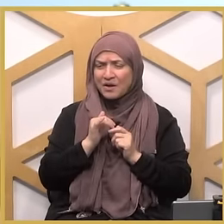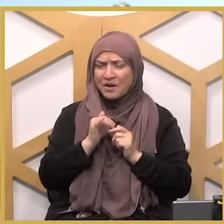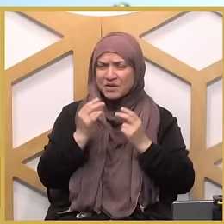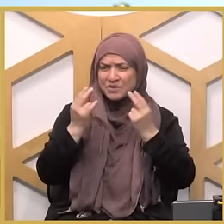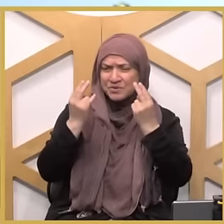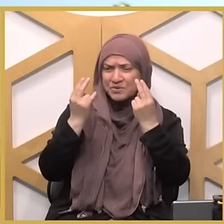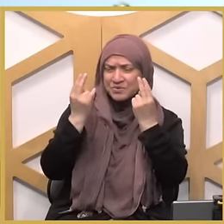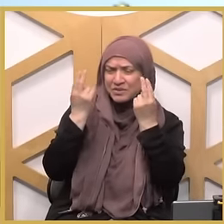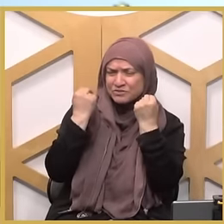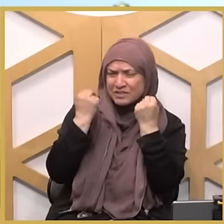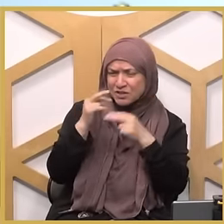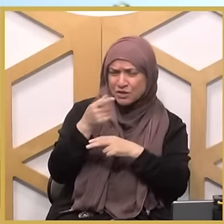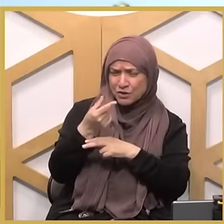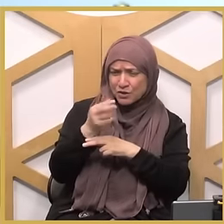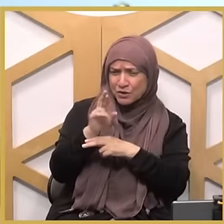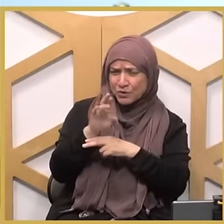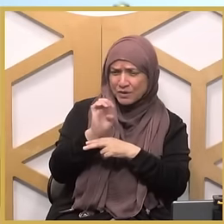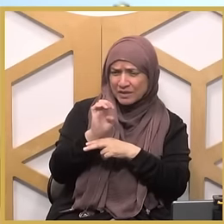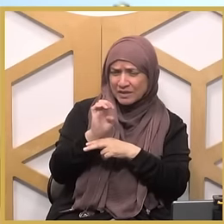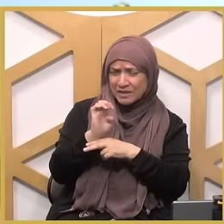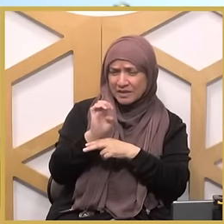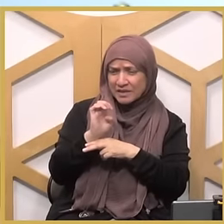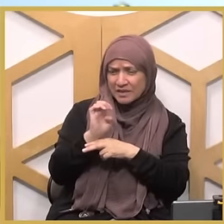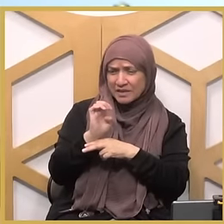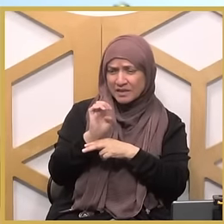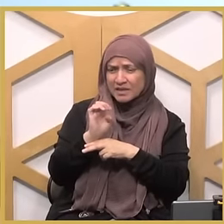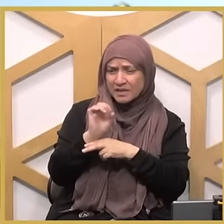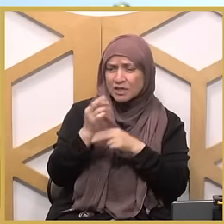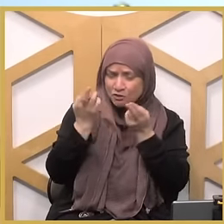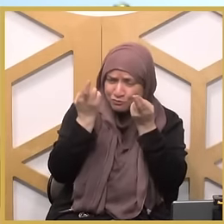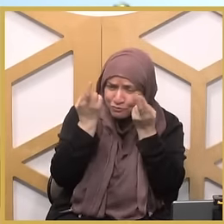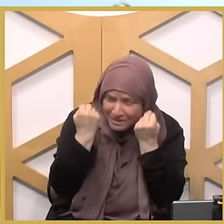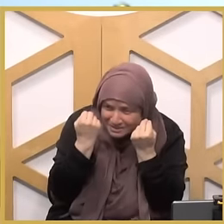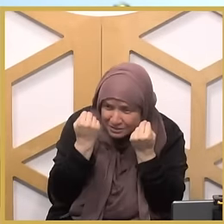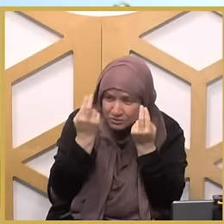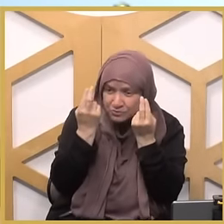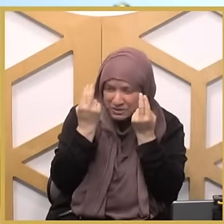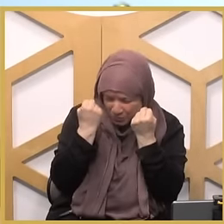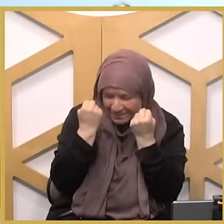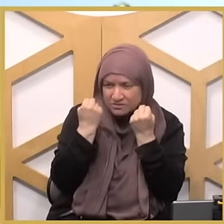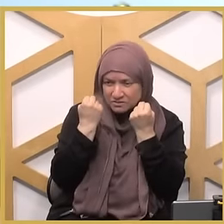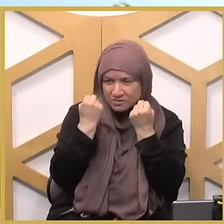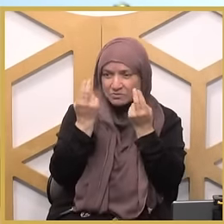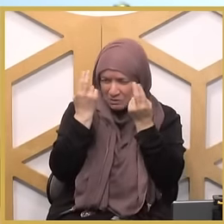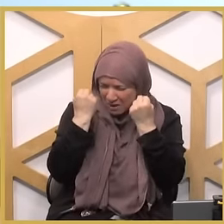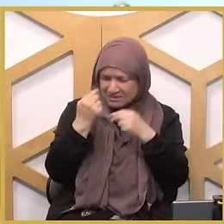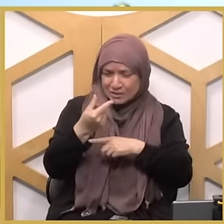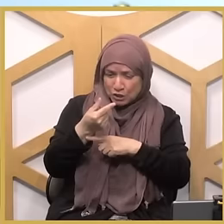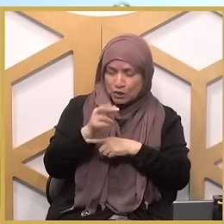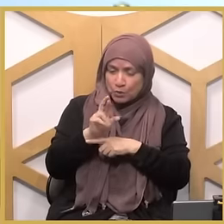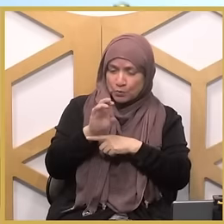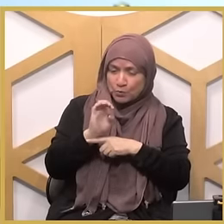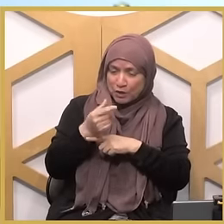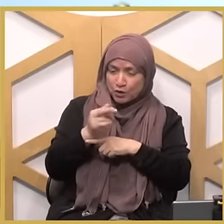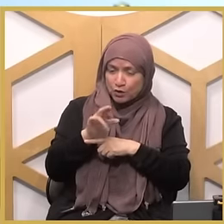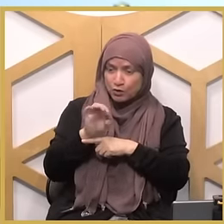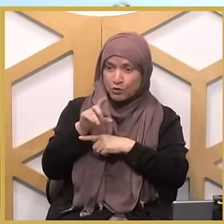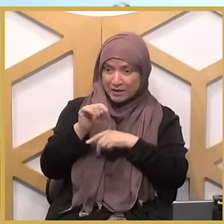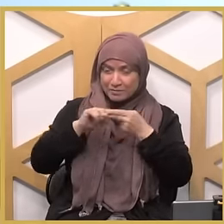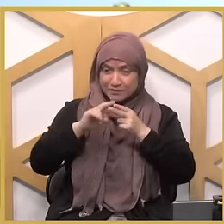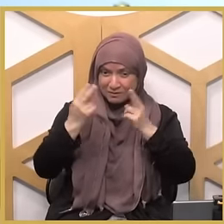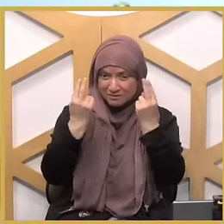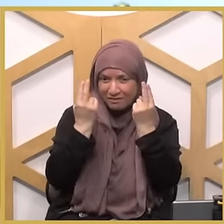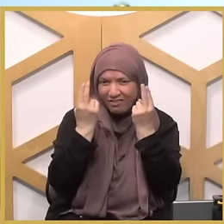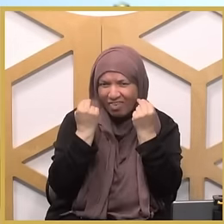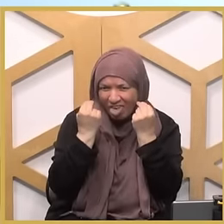about, the good deed that's given to you from Allah subhanahu wa ta'ala is also medicine, but it has side effects. أَحَسِبَ النَّاسُ أَن